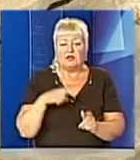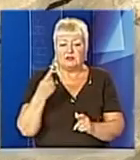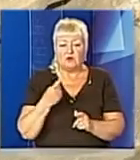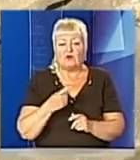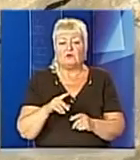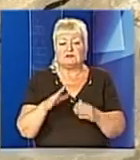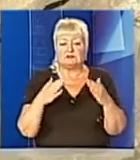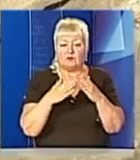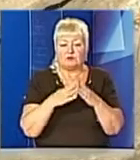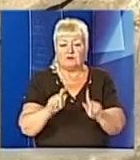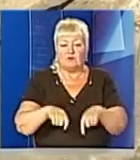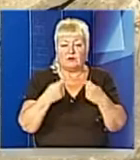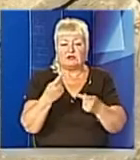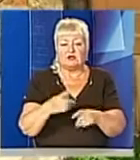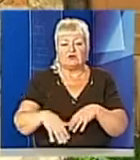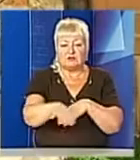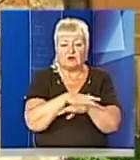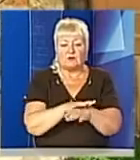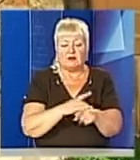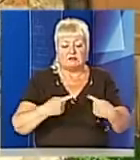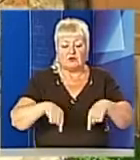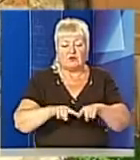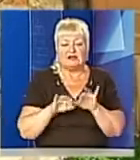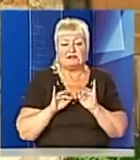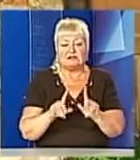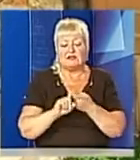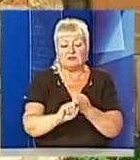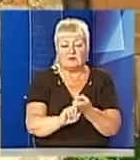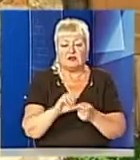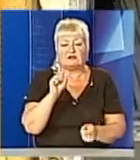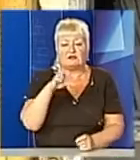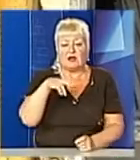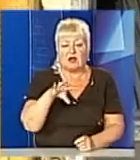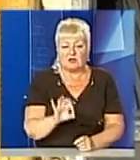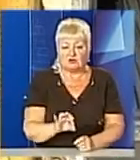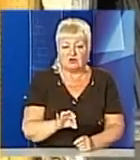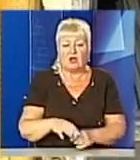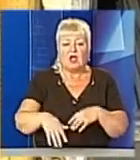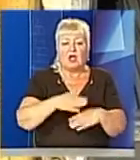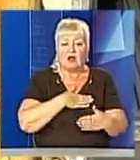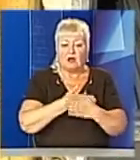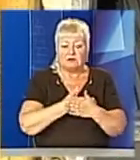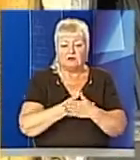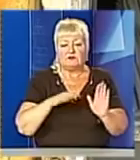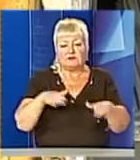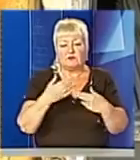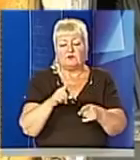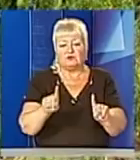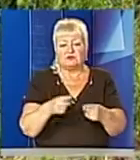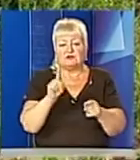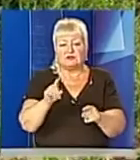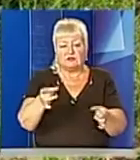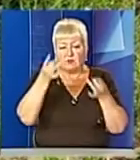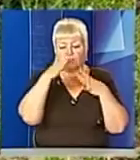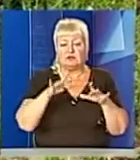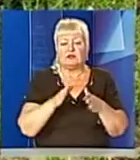на Короленка передати одній з громадських організацій, діяльність яких пов'язана із АТО. Громадські активісти пропонують створити там культурний центр для